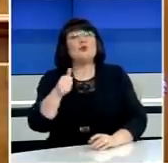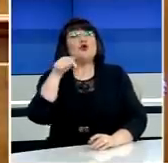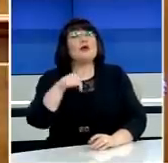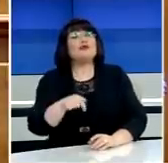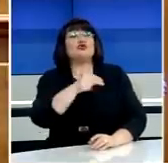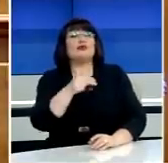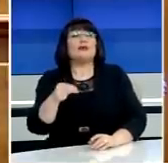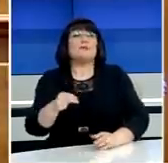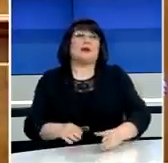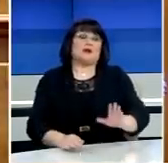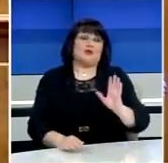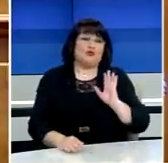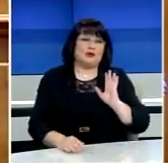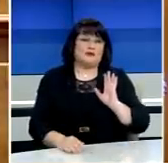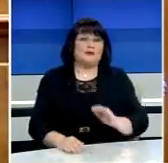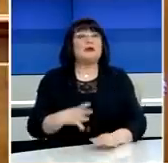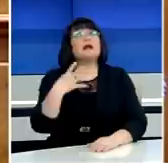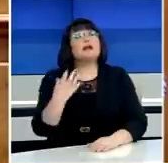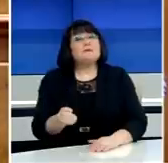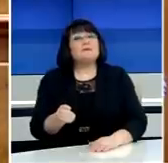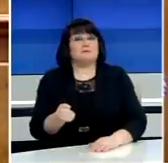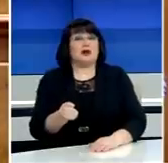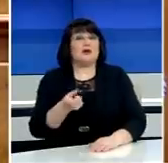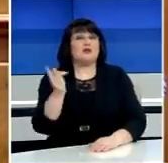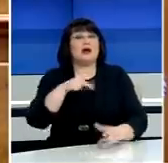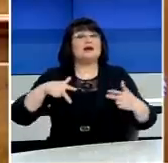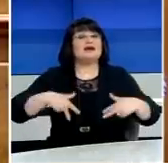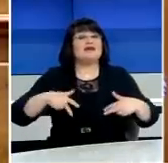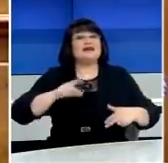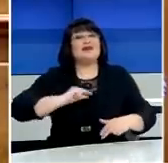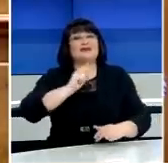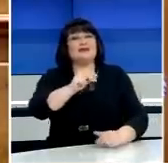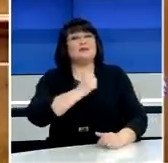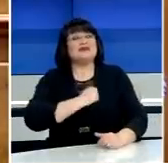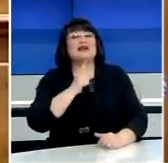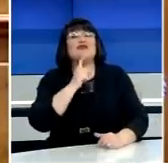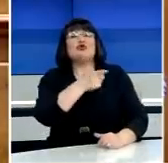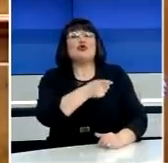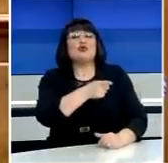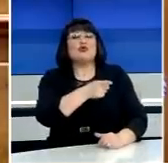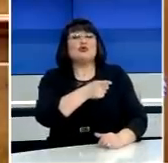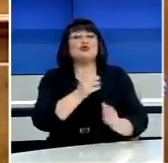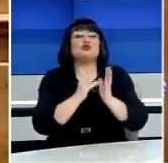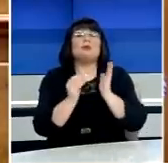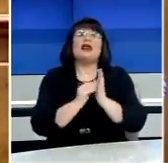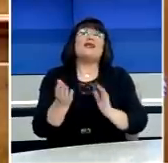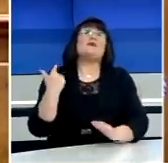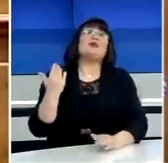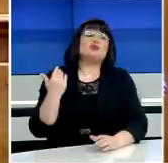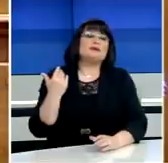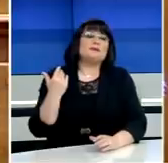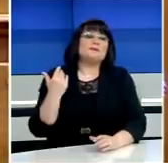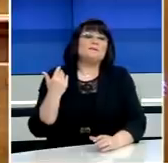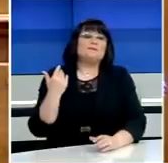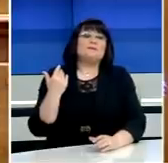αυτό. Υπήρξαν και άλλες κυβερνήσεις αντίστοιχης ιδεολογίας με τις δικιά σας. Χαρακτηριστικότερο παράδειγμα τελευταίο,